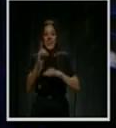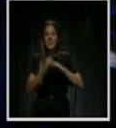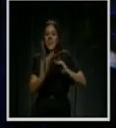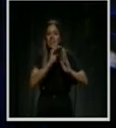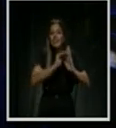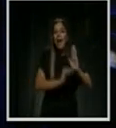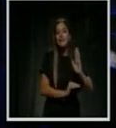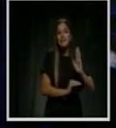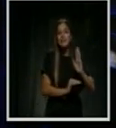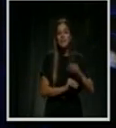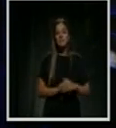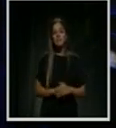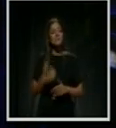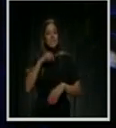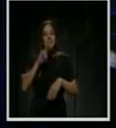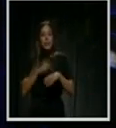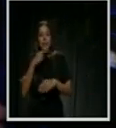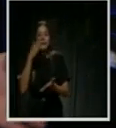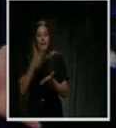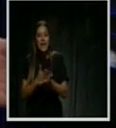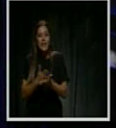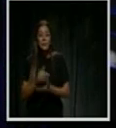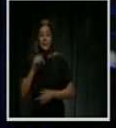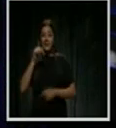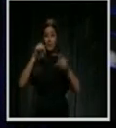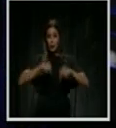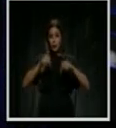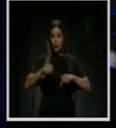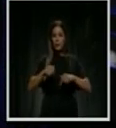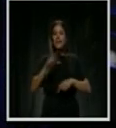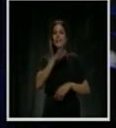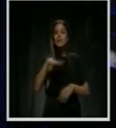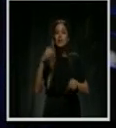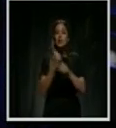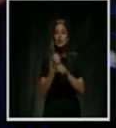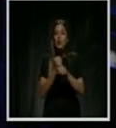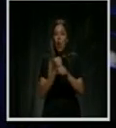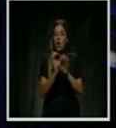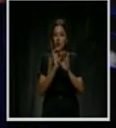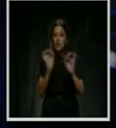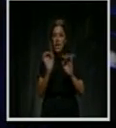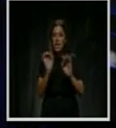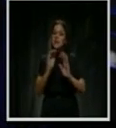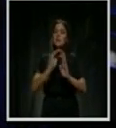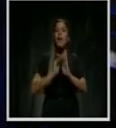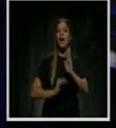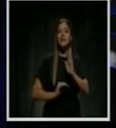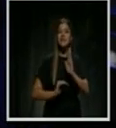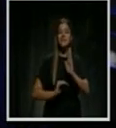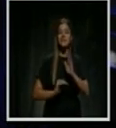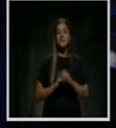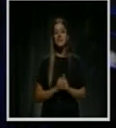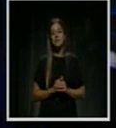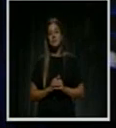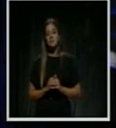bħalma jista' jmerih ħadd il-fatt li l-lum għandna l-inqas rata ta' qatt illi qatt kellu pajjiżna. Però mbagħad serħilna rasna mill-onestà tiegħu u verament